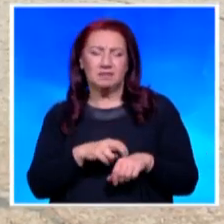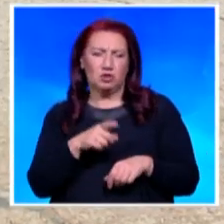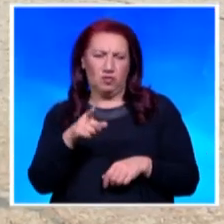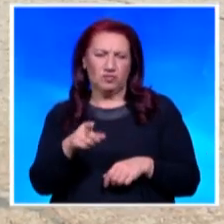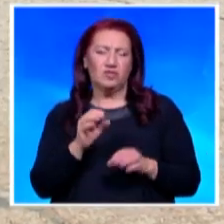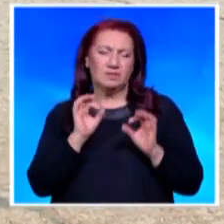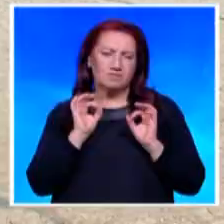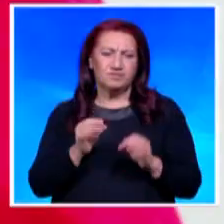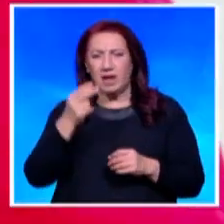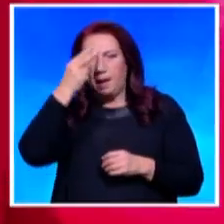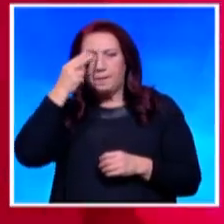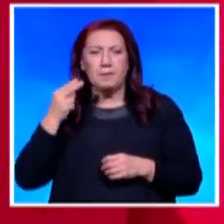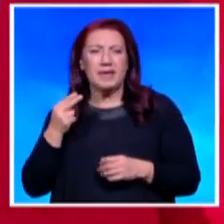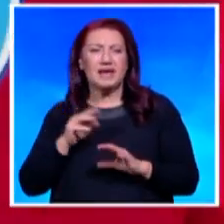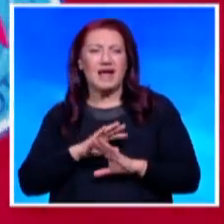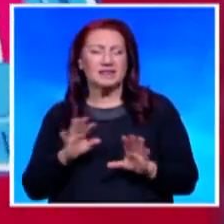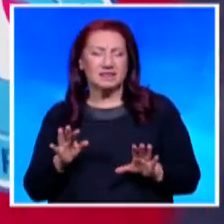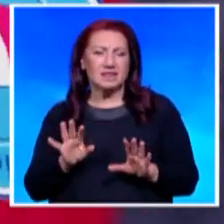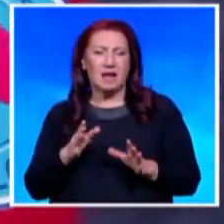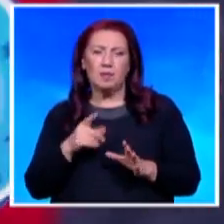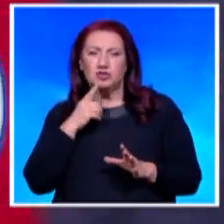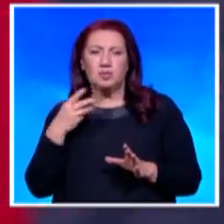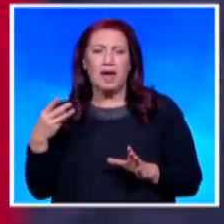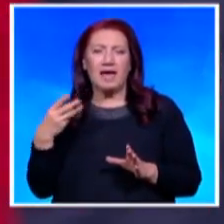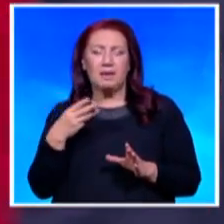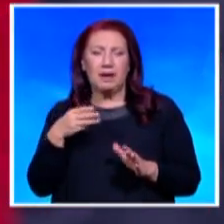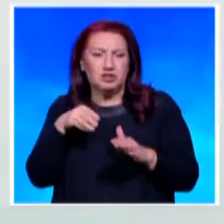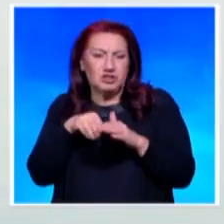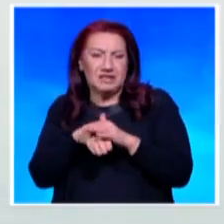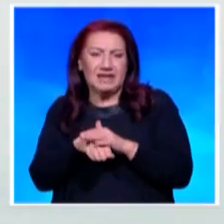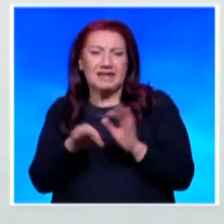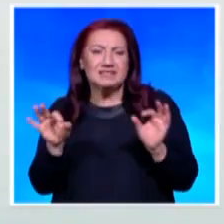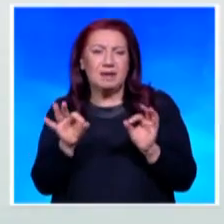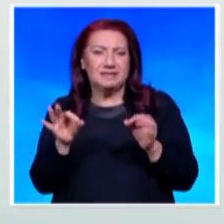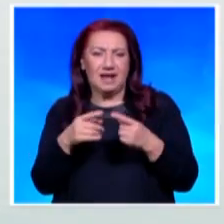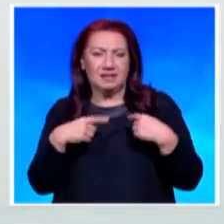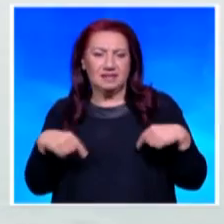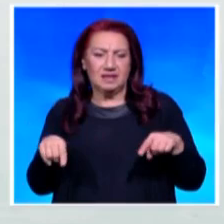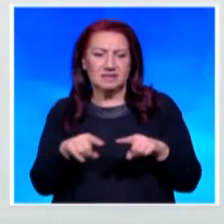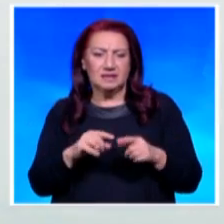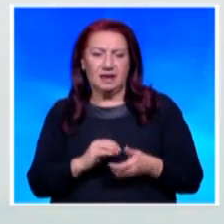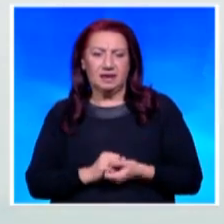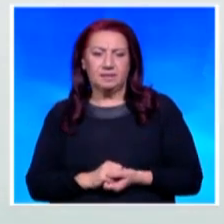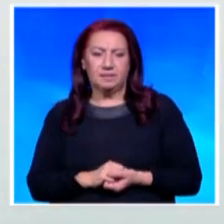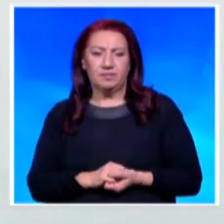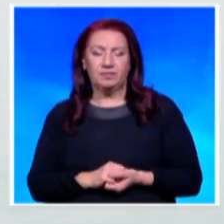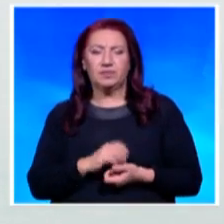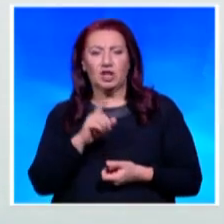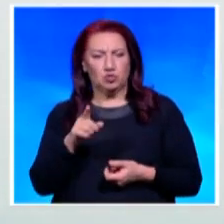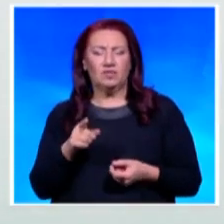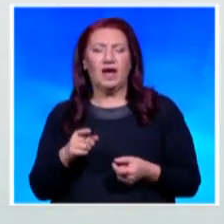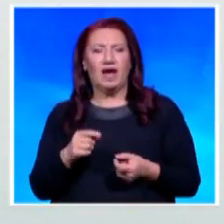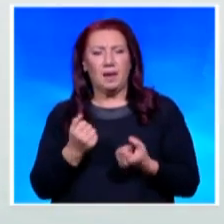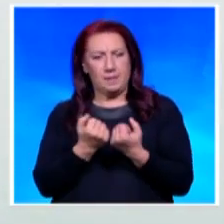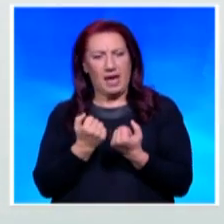пирати. Не е изключено екипажът да се е скрил в специална паник стая на кораба. Цитаделата, това е помещение на кораба,